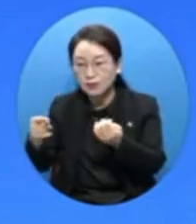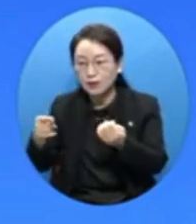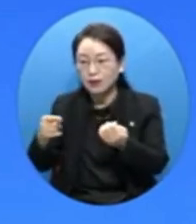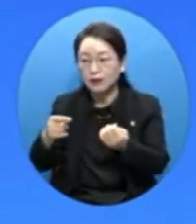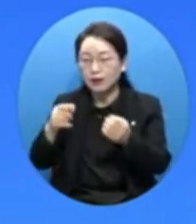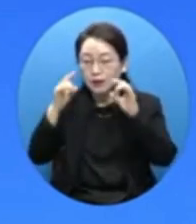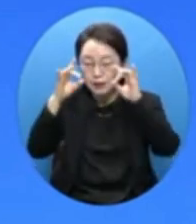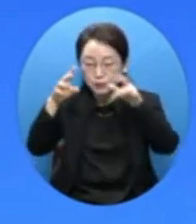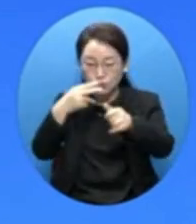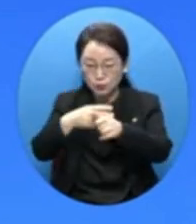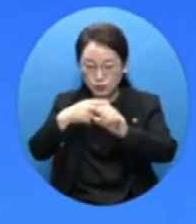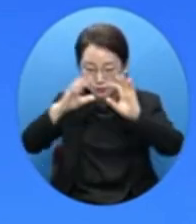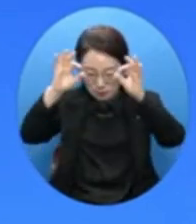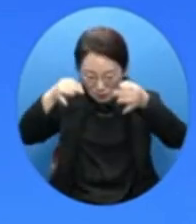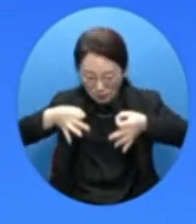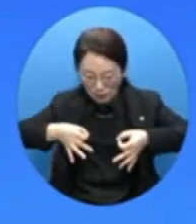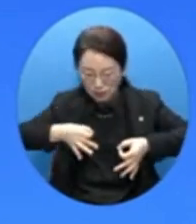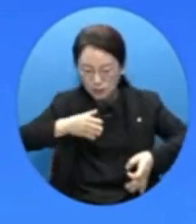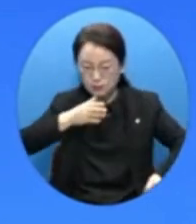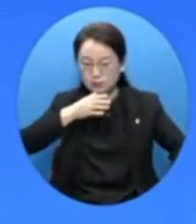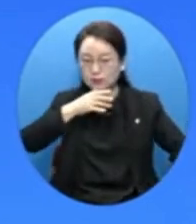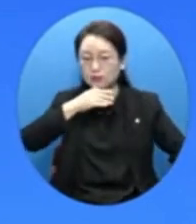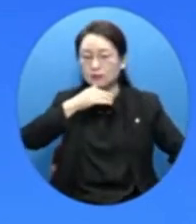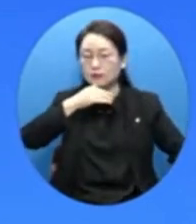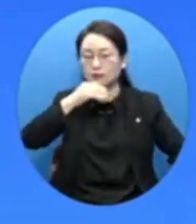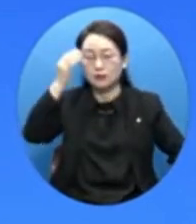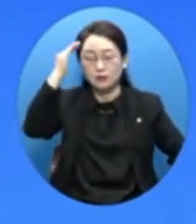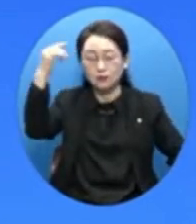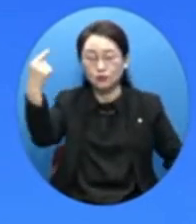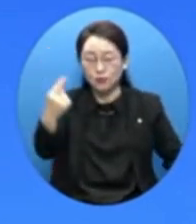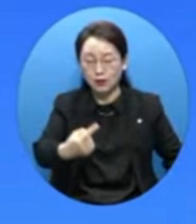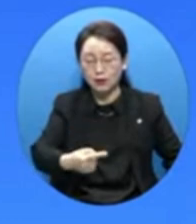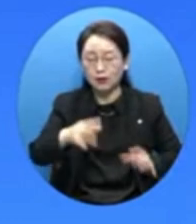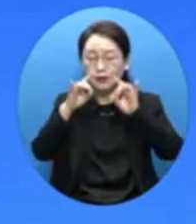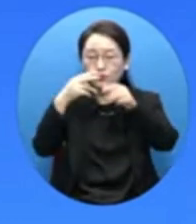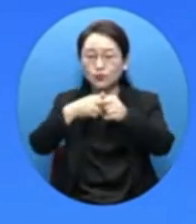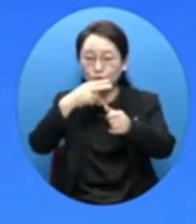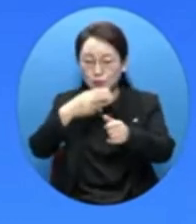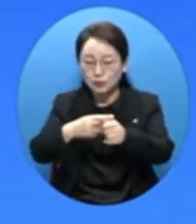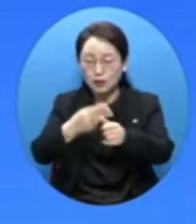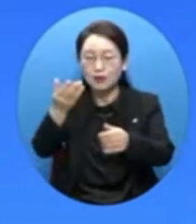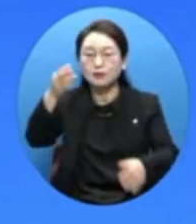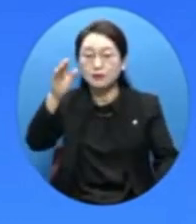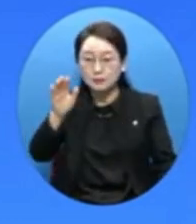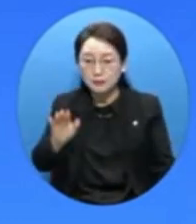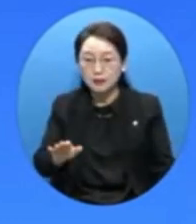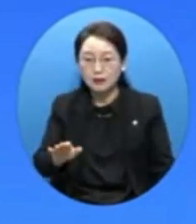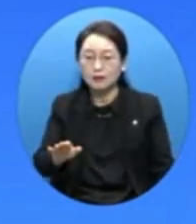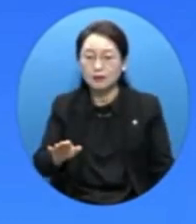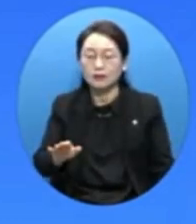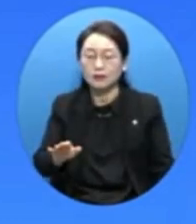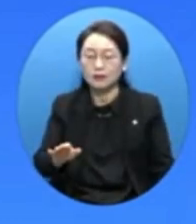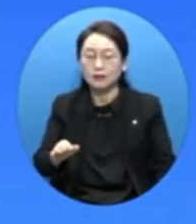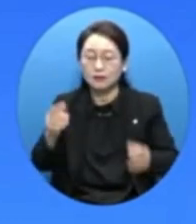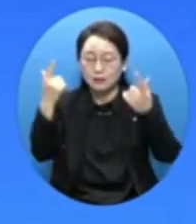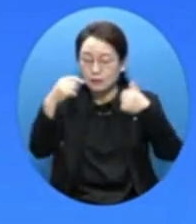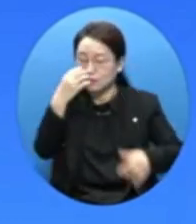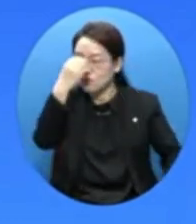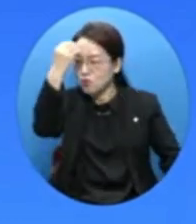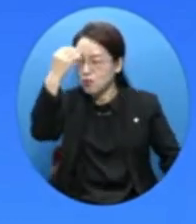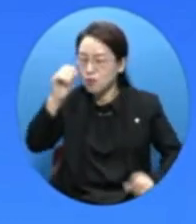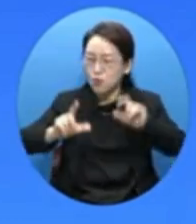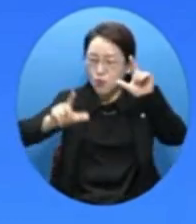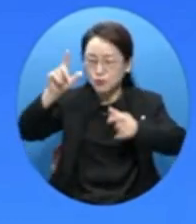선교사인 자기가 갖고 있는 모습이었습니다. 그래서 한국에 와서 선교 사역을 하면서도 늘 그런 교만한 모습을 버리지